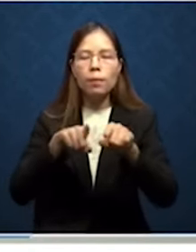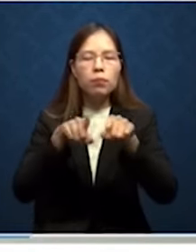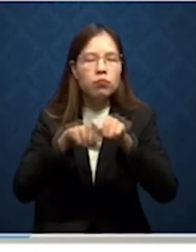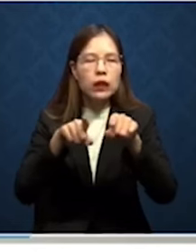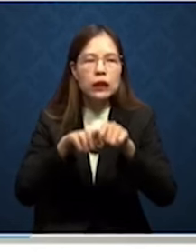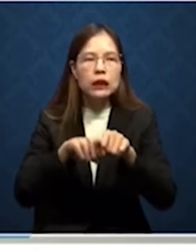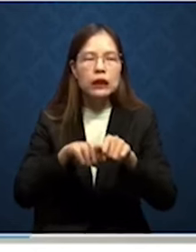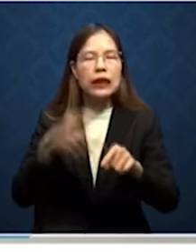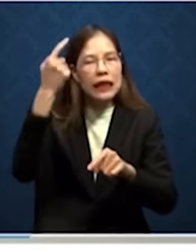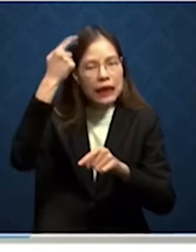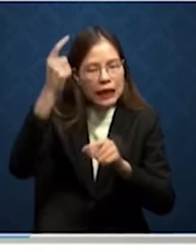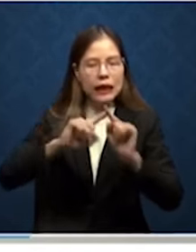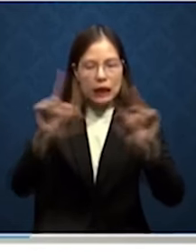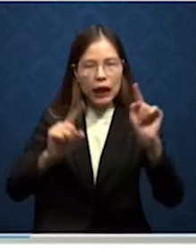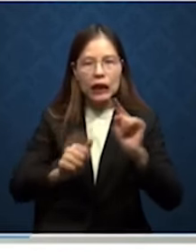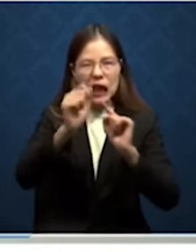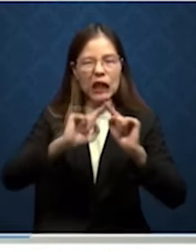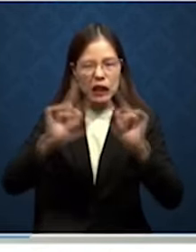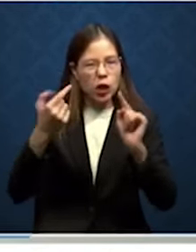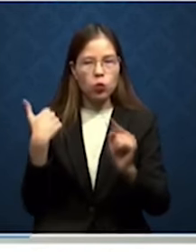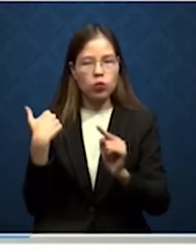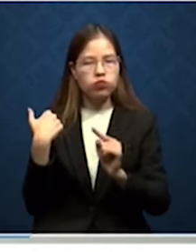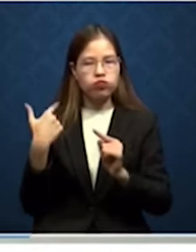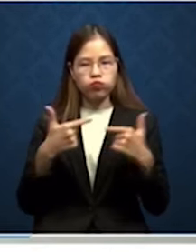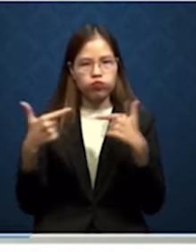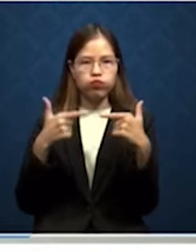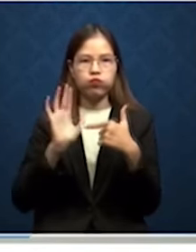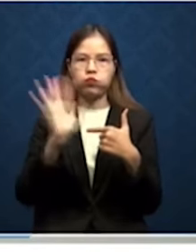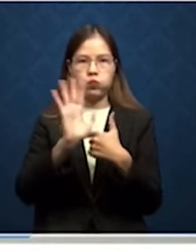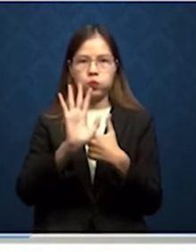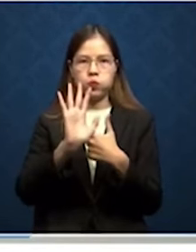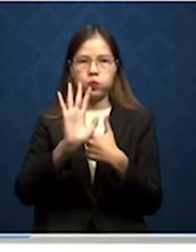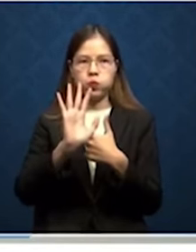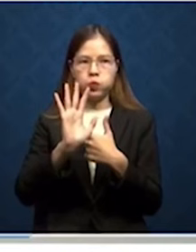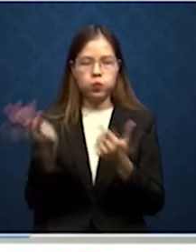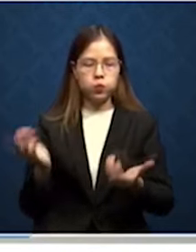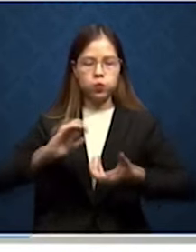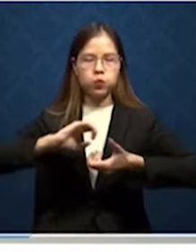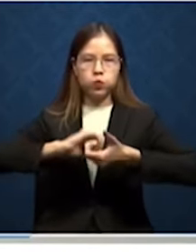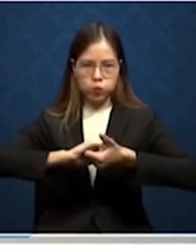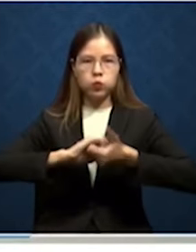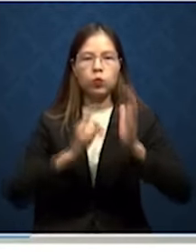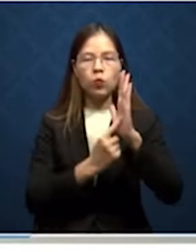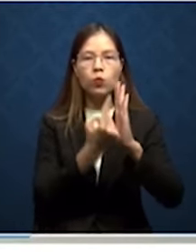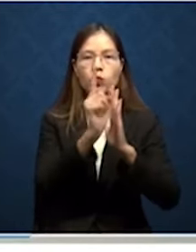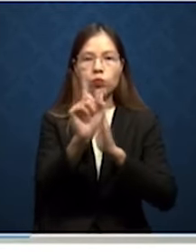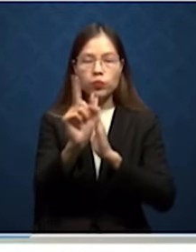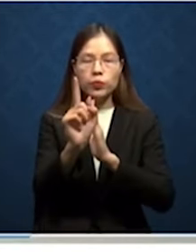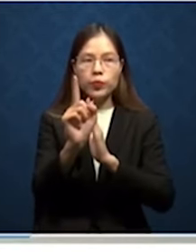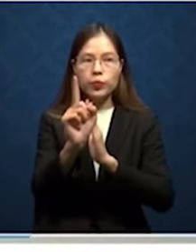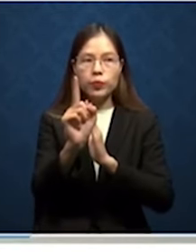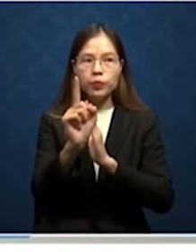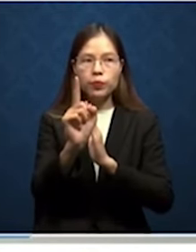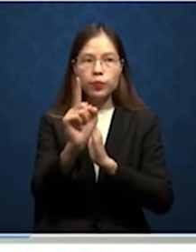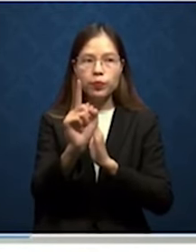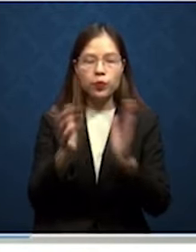ได้ครับแต่เราต้องไม่สร้างความแตกแยกเราจะเริ่มต้นจากความเป็นหนึ่ง